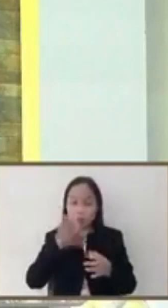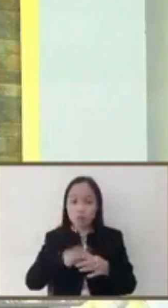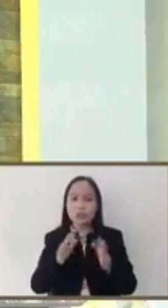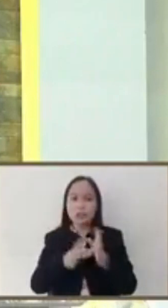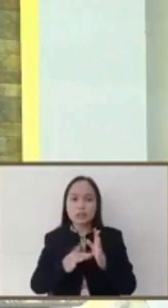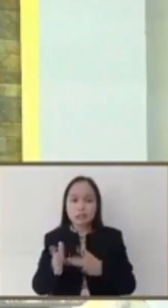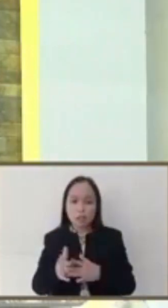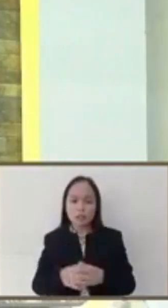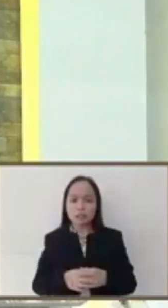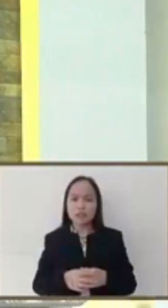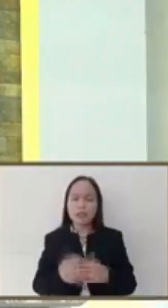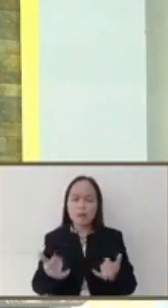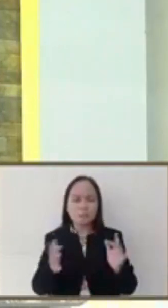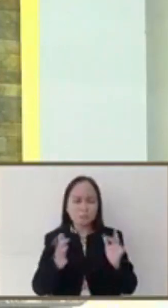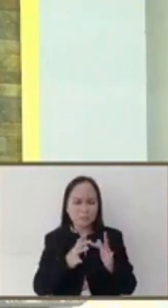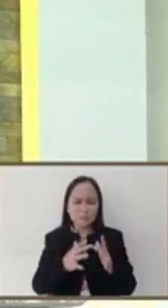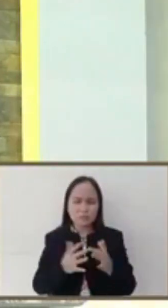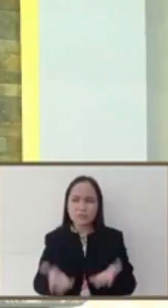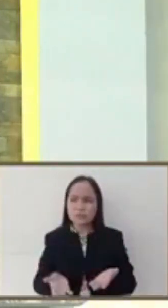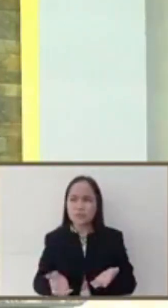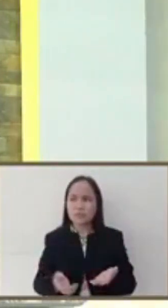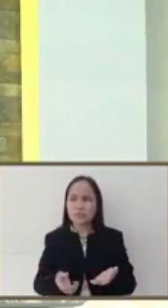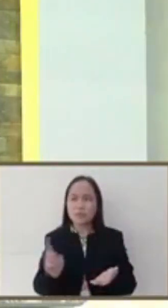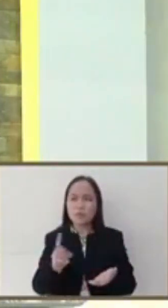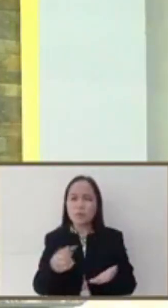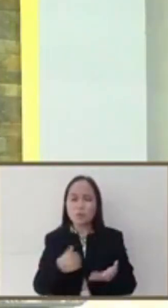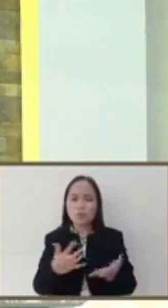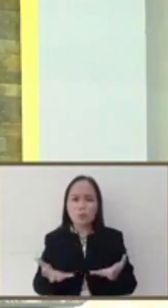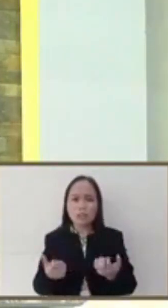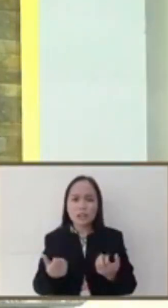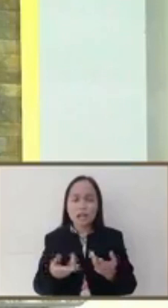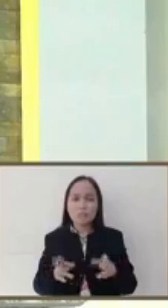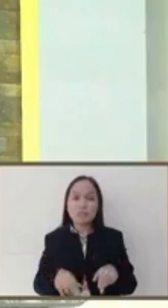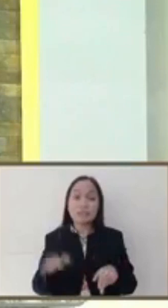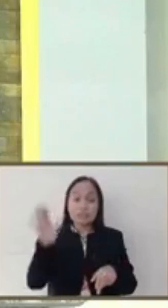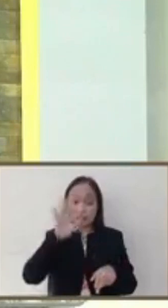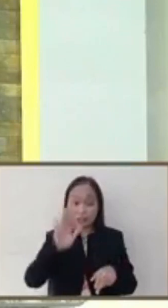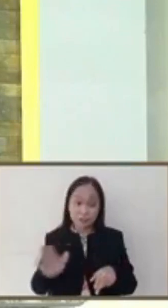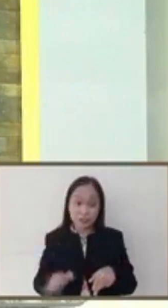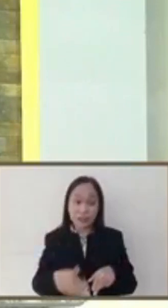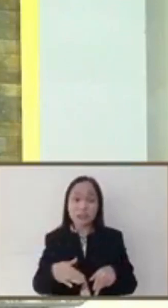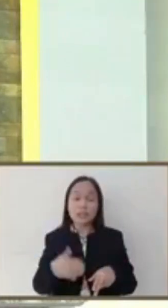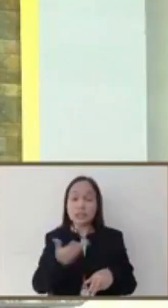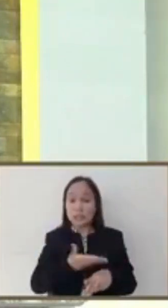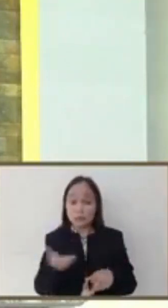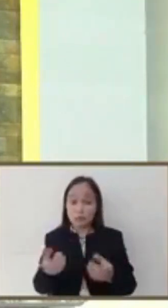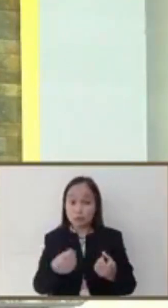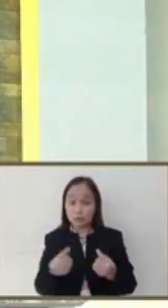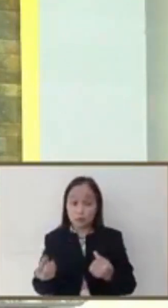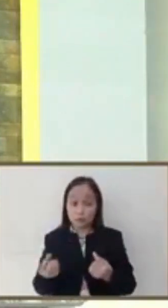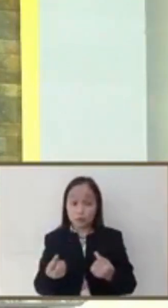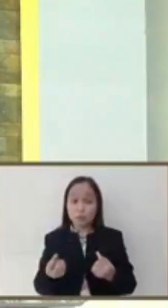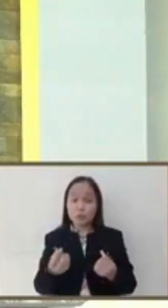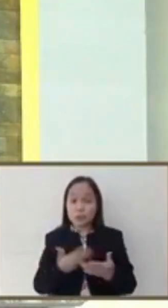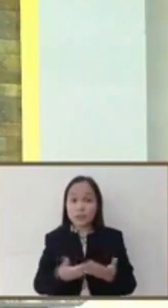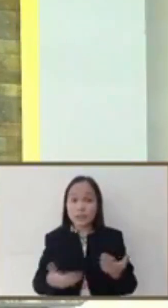yan, mga kapatid, sapagkat ang gusto kong mangyari, never na gumawa kayo ng isang bagay o mag-invest